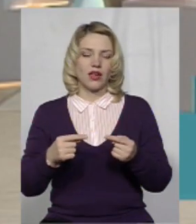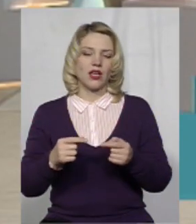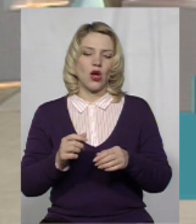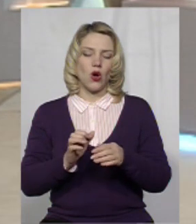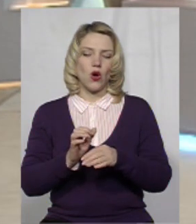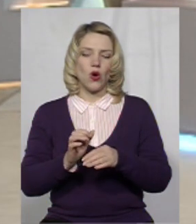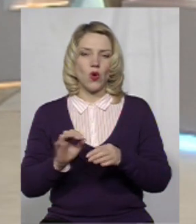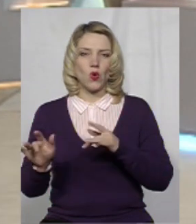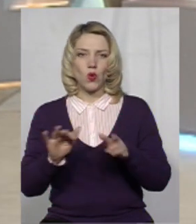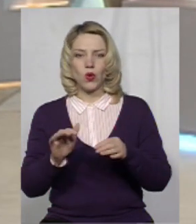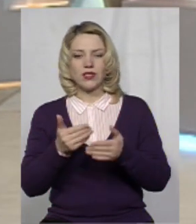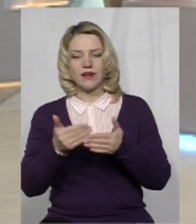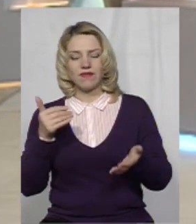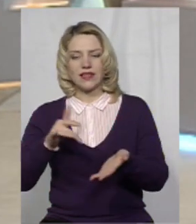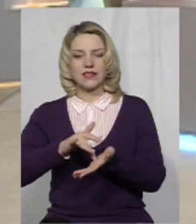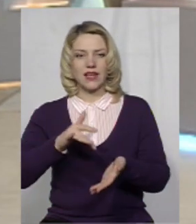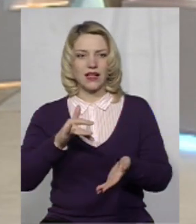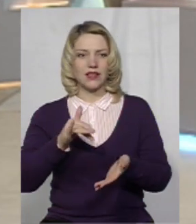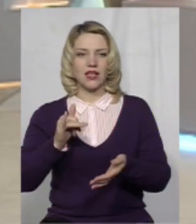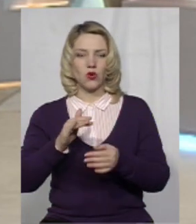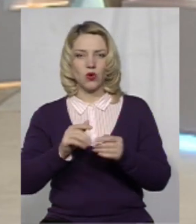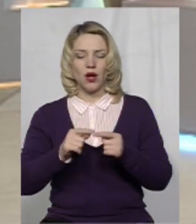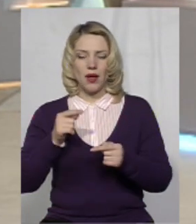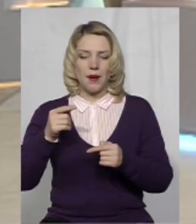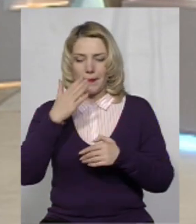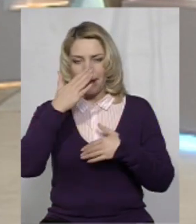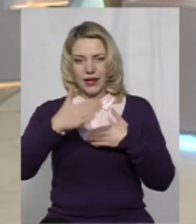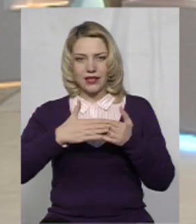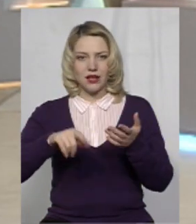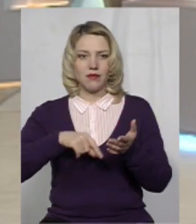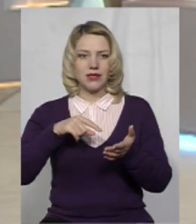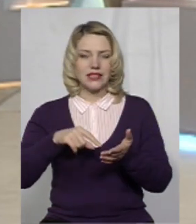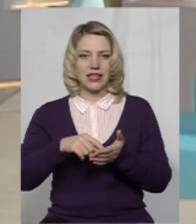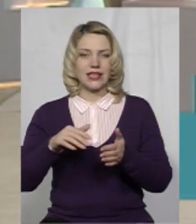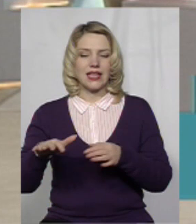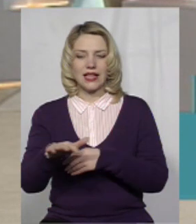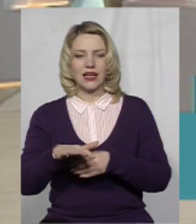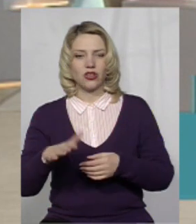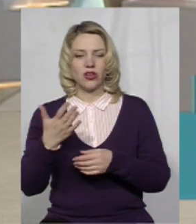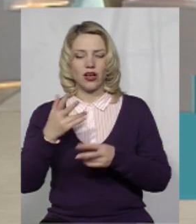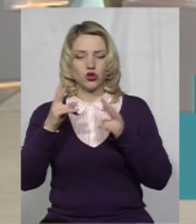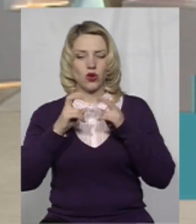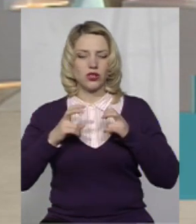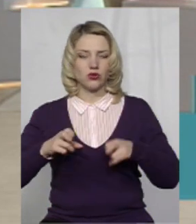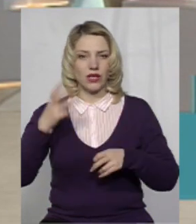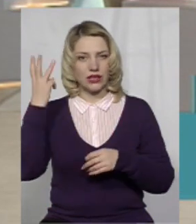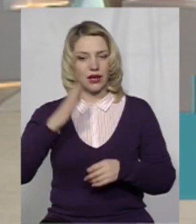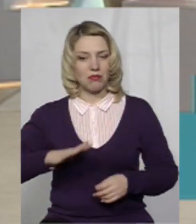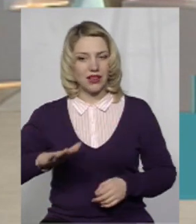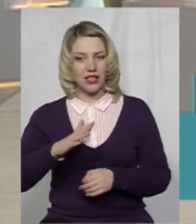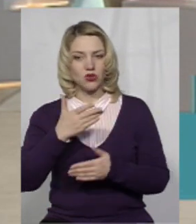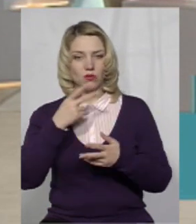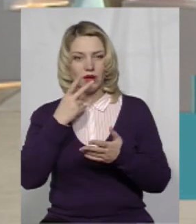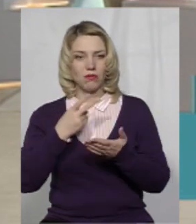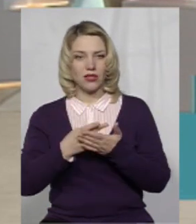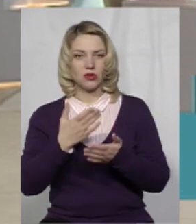до таких центрів у перемісті території. І якщо аналізувати саме власне Хмельниччину, то ми бачимо, що у нас